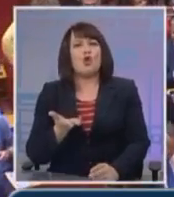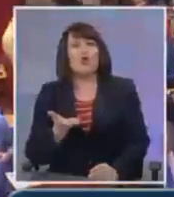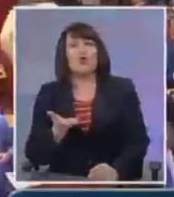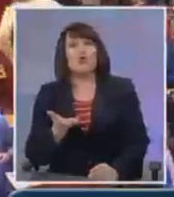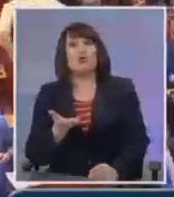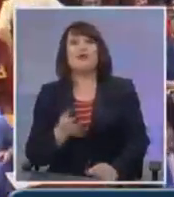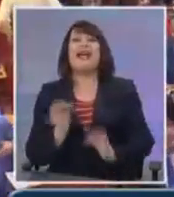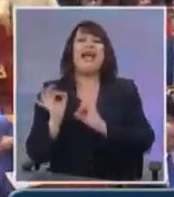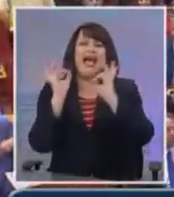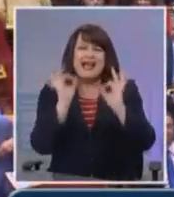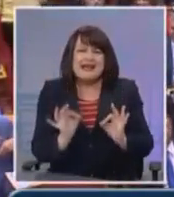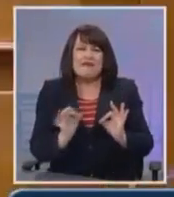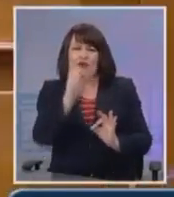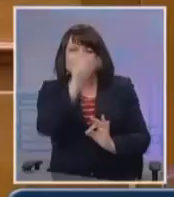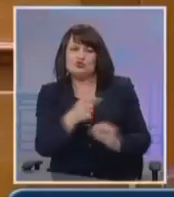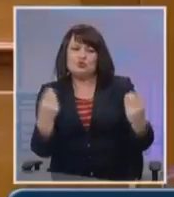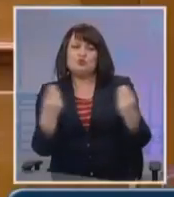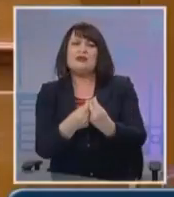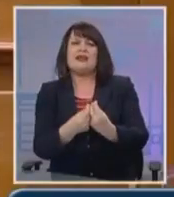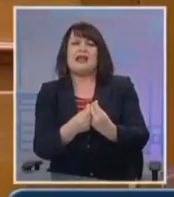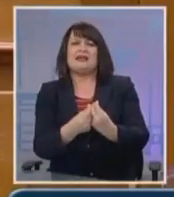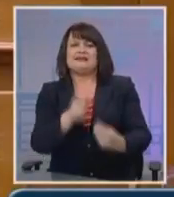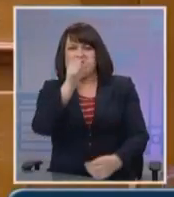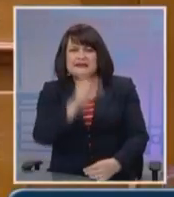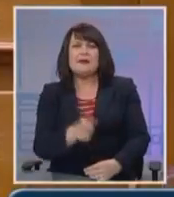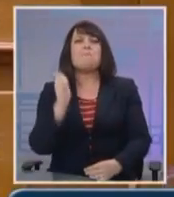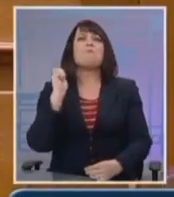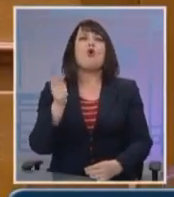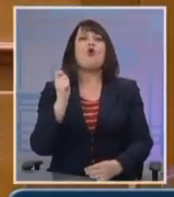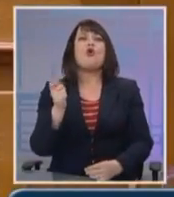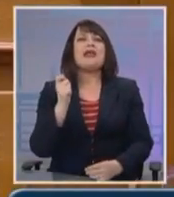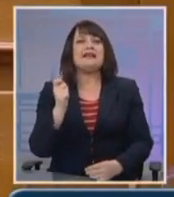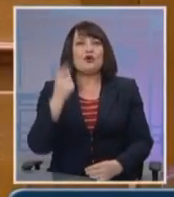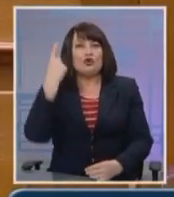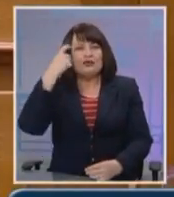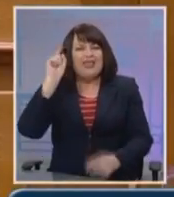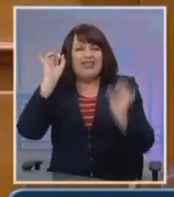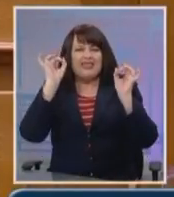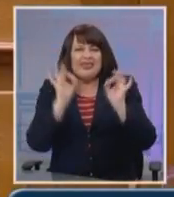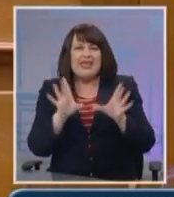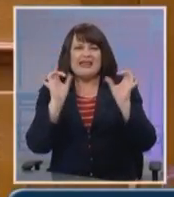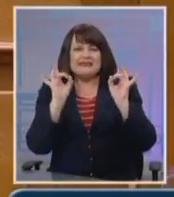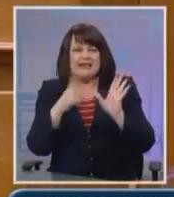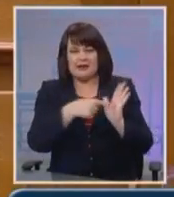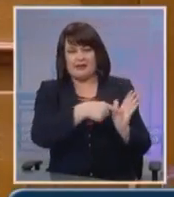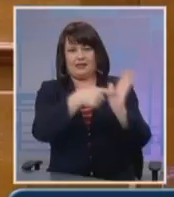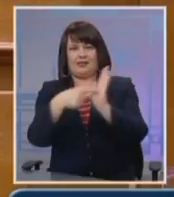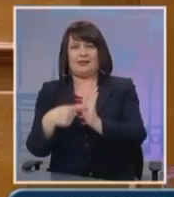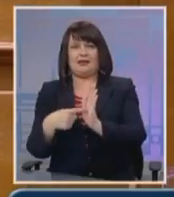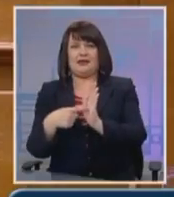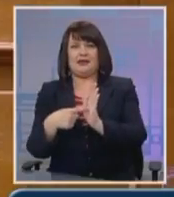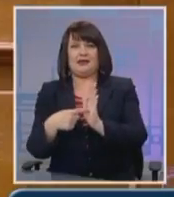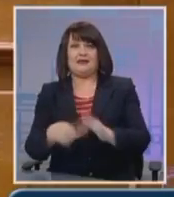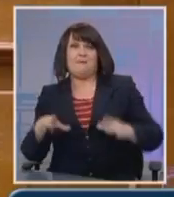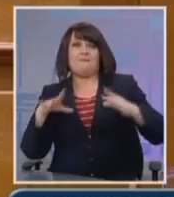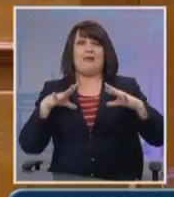είστε ακριβώς αυτό. Ένας πολιτικός που την άγνοιά του την εμφάνισε ως αντισυμβατική